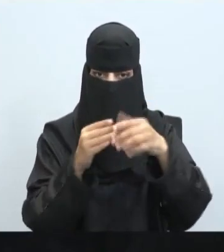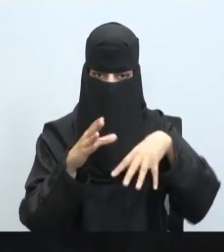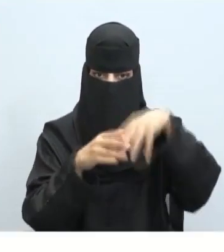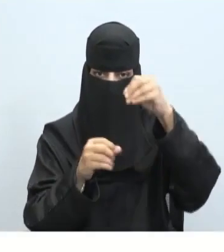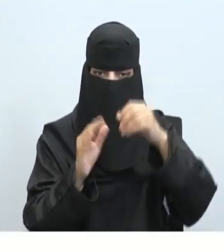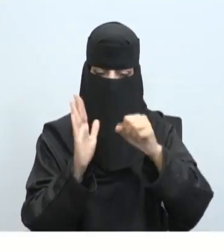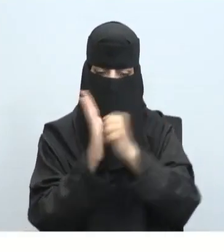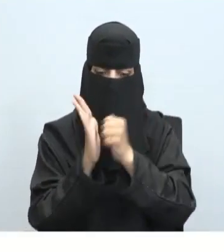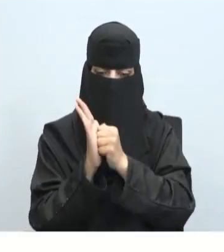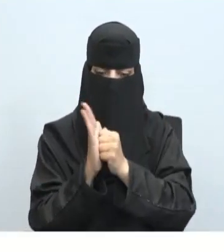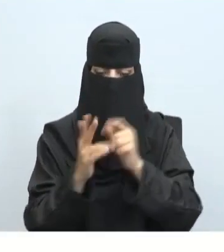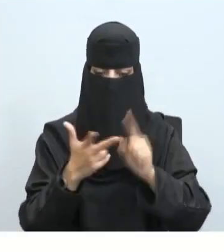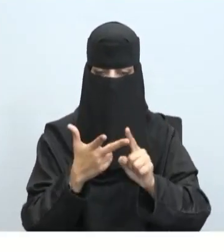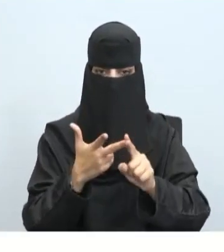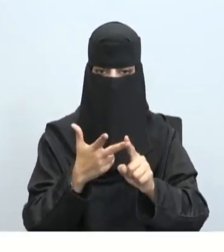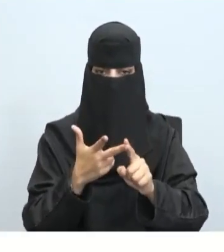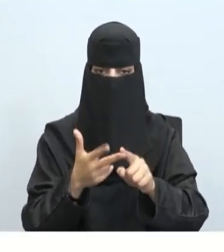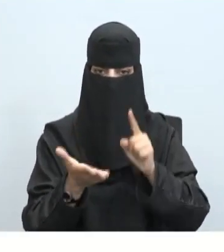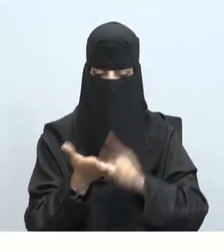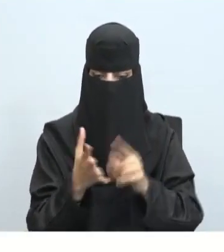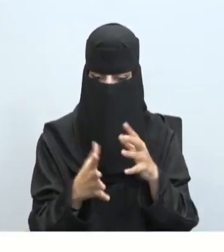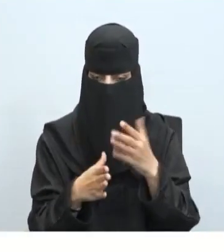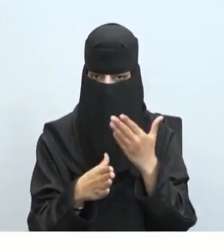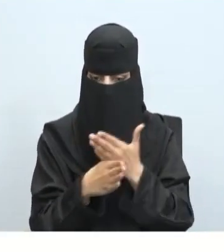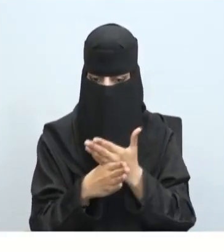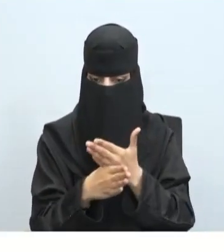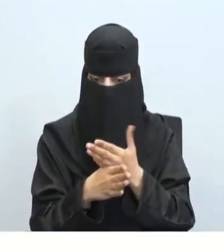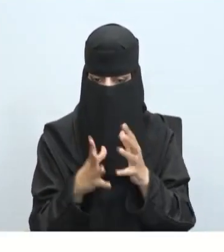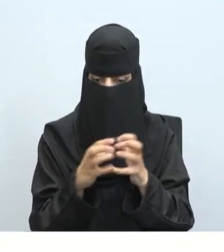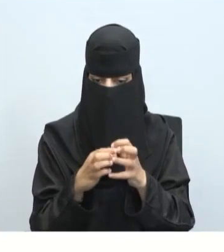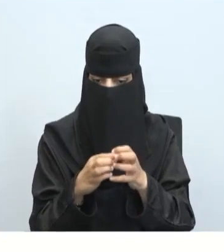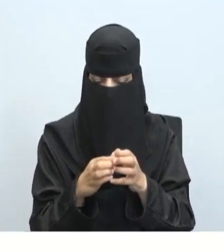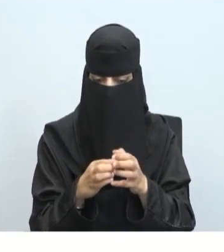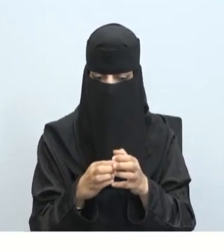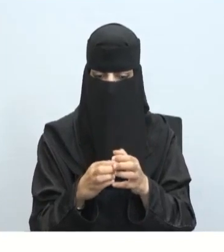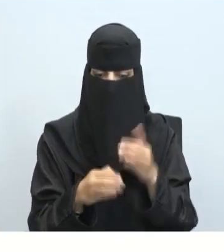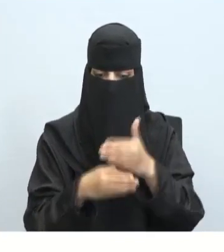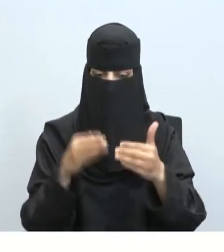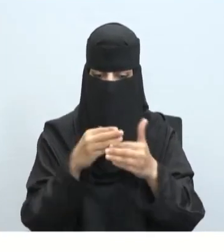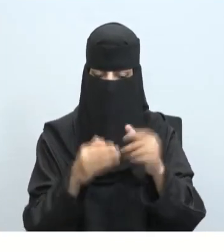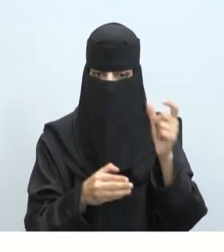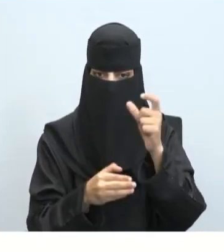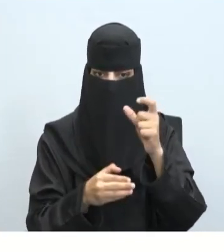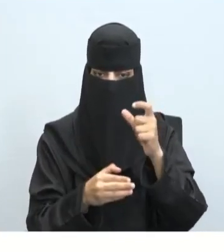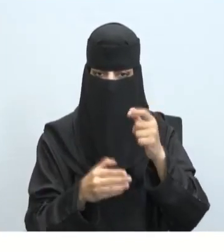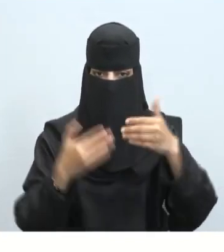القصور ثلاثه ان يعلل الطالب بناء المسلمين